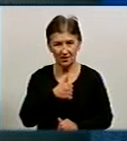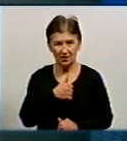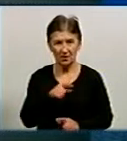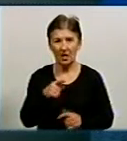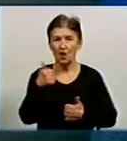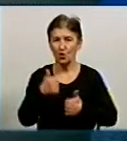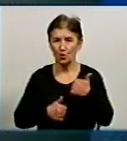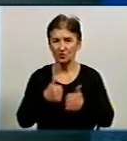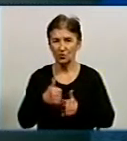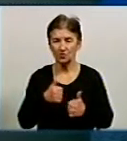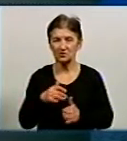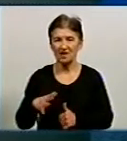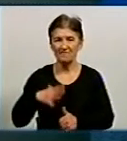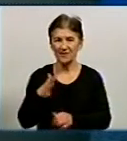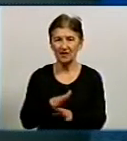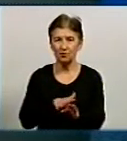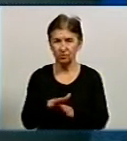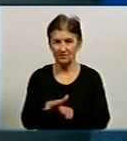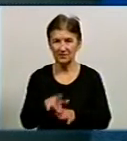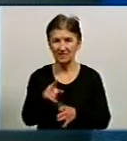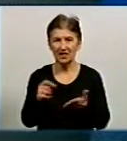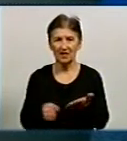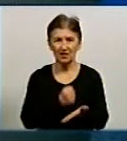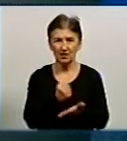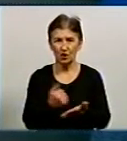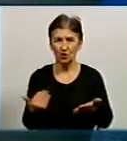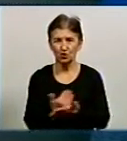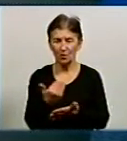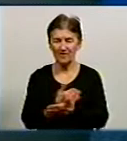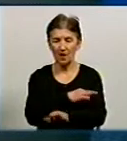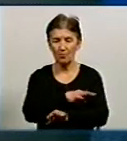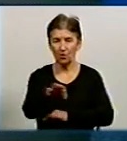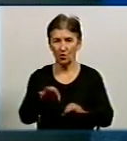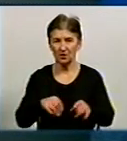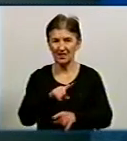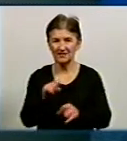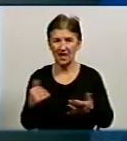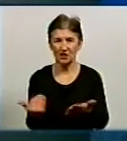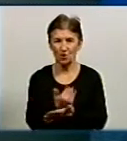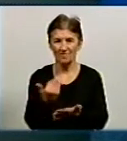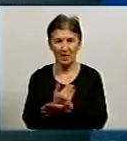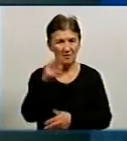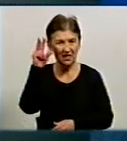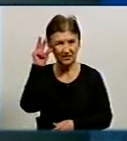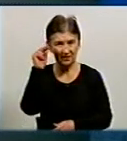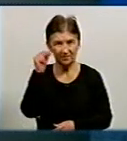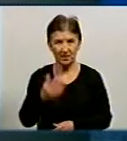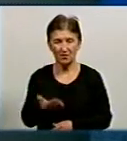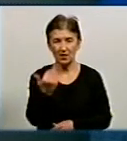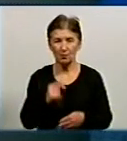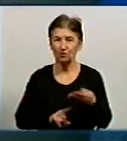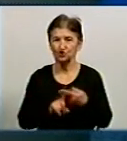Конкурс відбувся, і нові правила затвердили, і нові проекти вже будуть реалізовуватись за новими цифрами. Давайте почнемо з того,